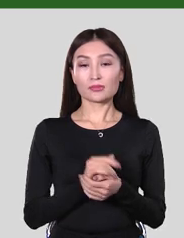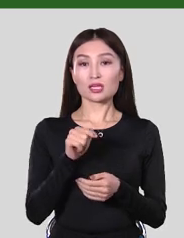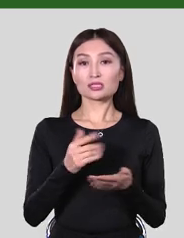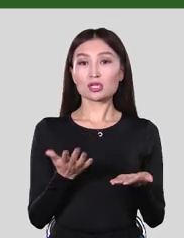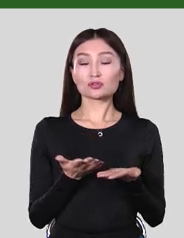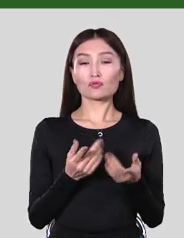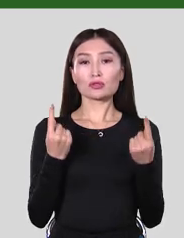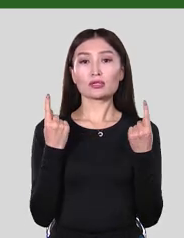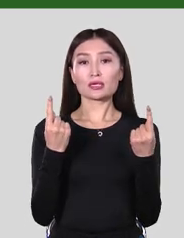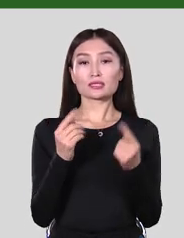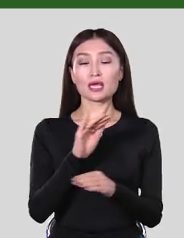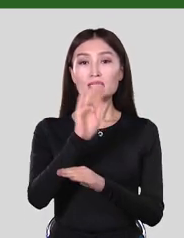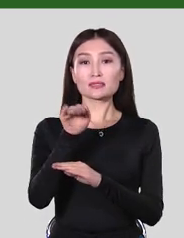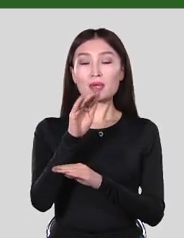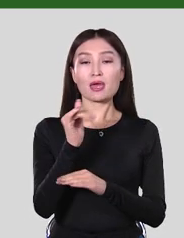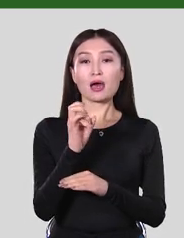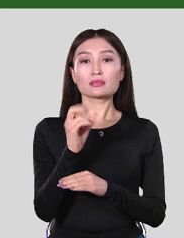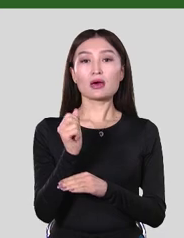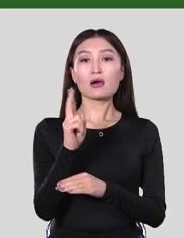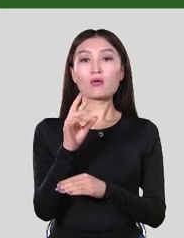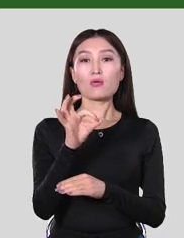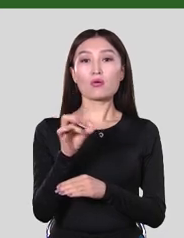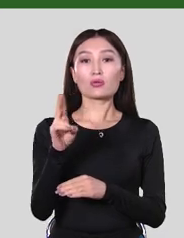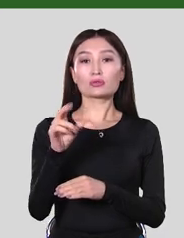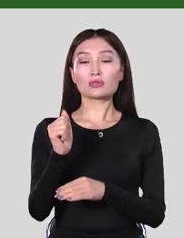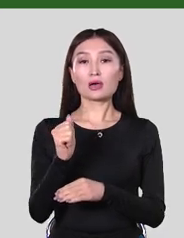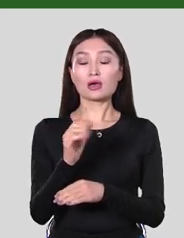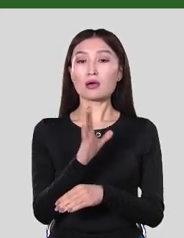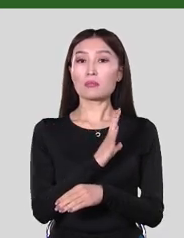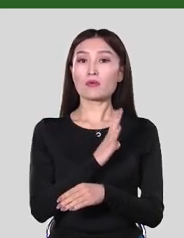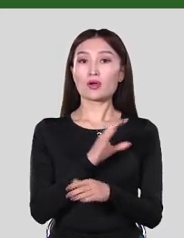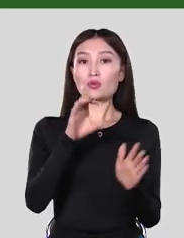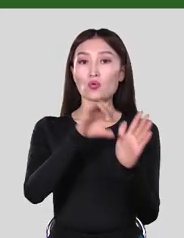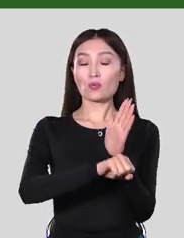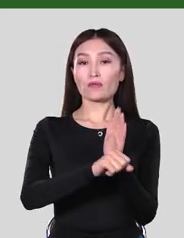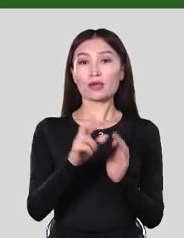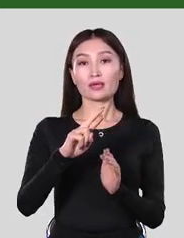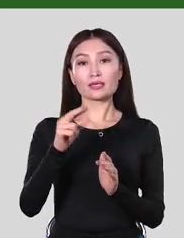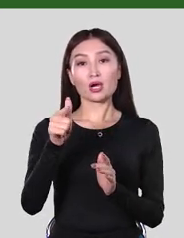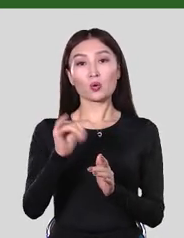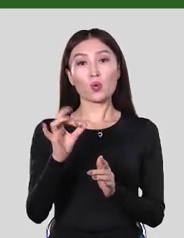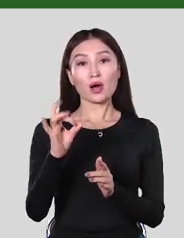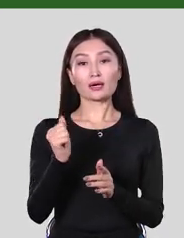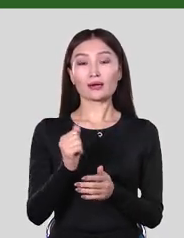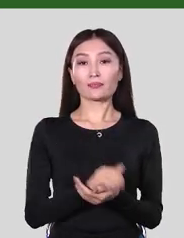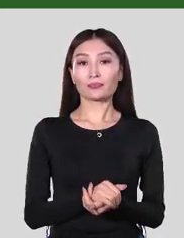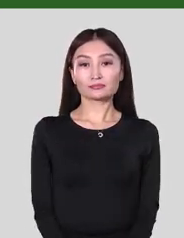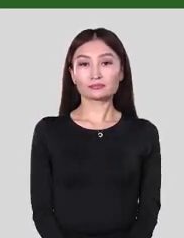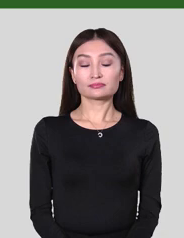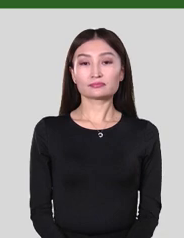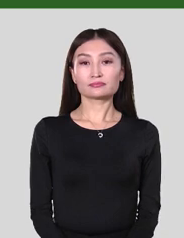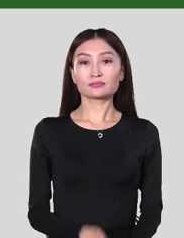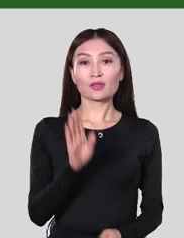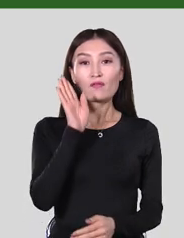Здесь живут гигантские змеи-анаконды. И порой они убивают ягуаров.